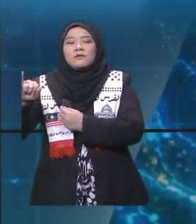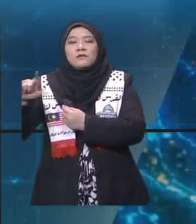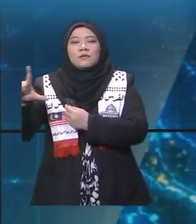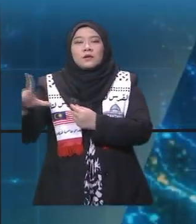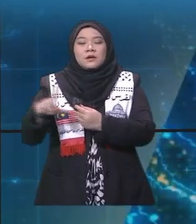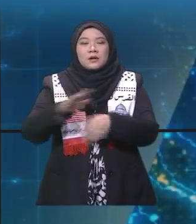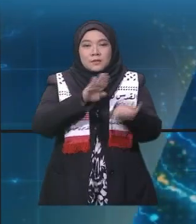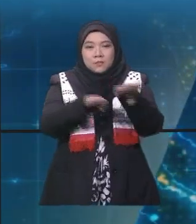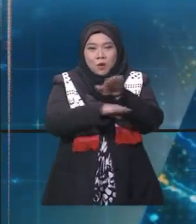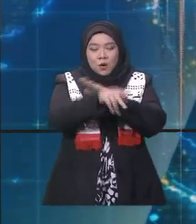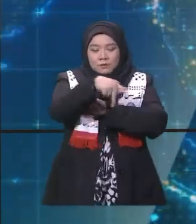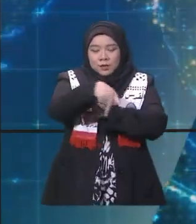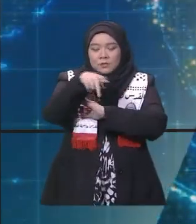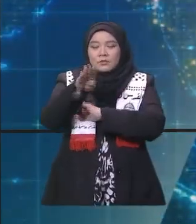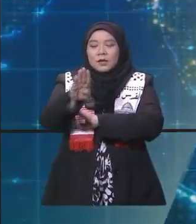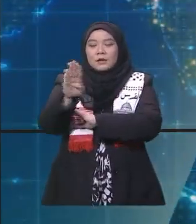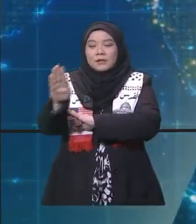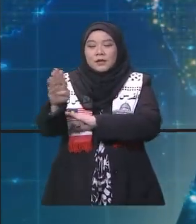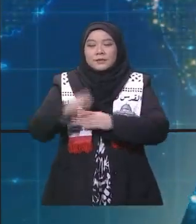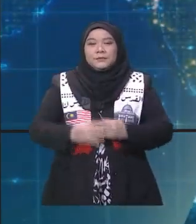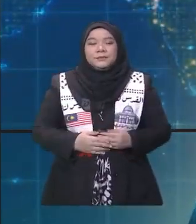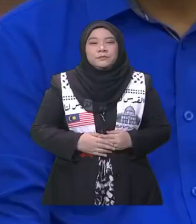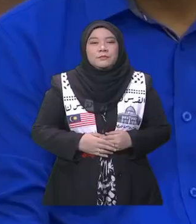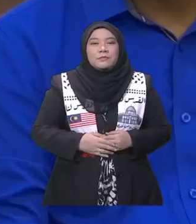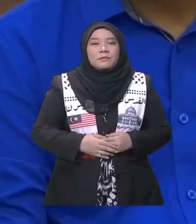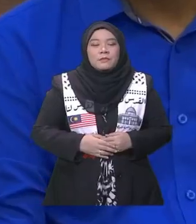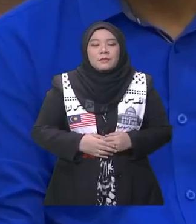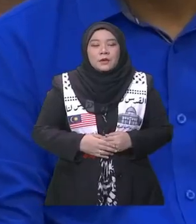bawah panji-panji PBB.